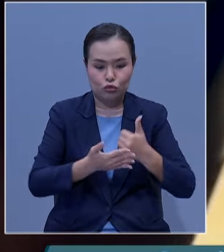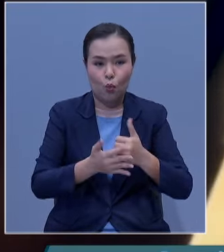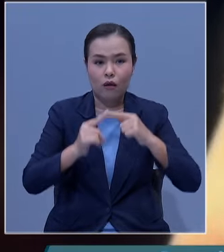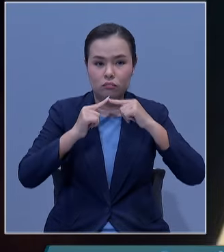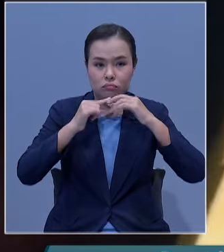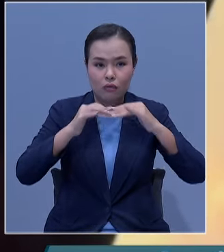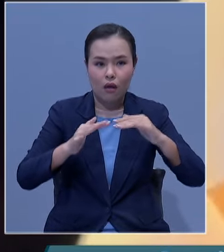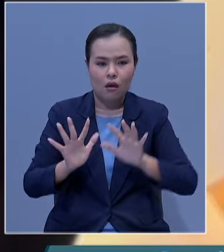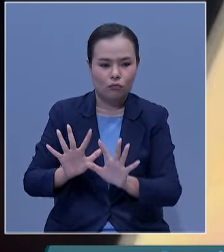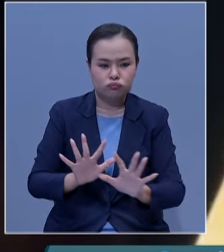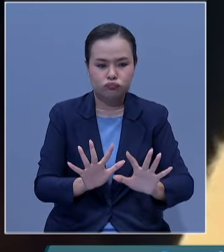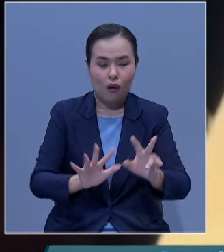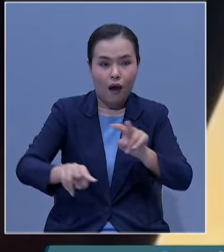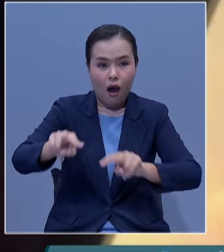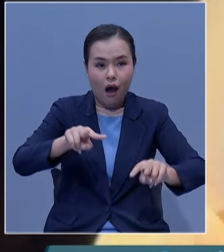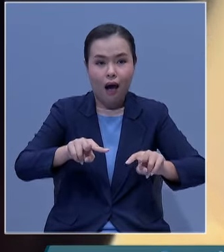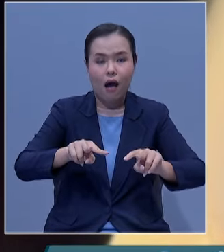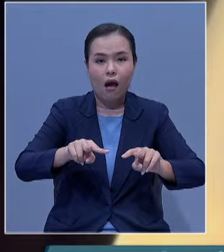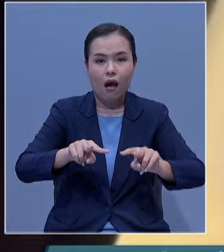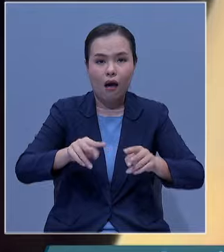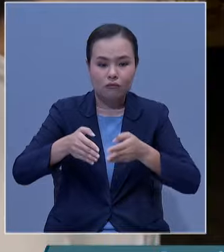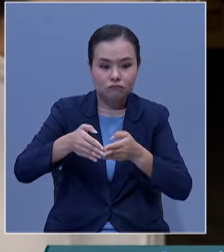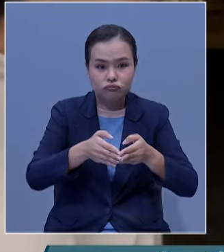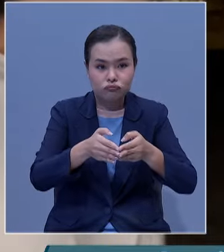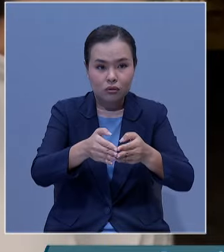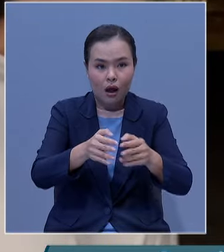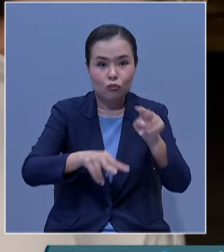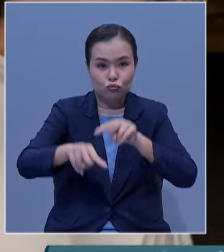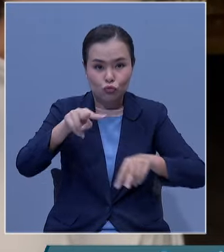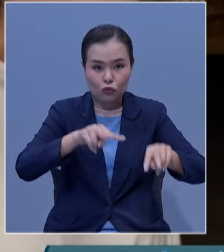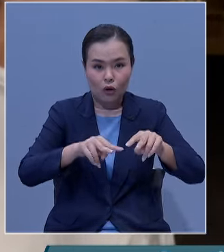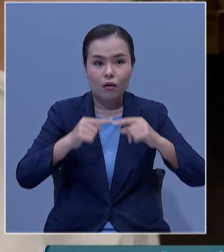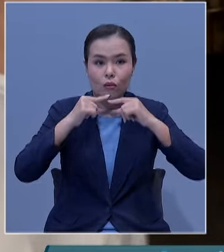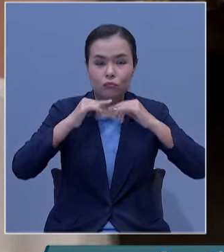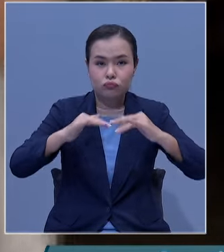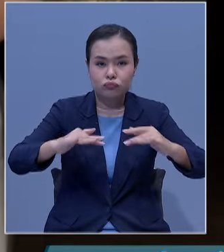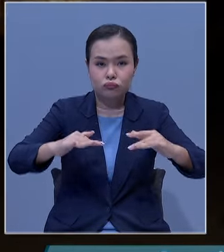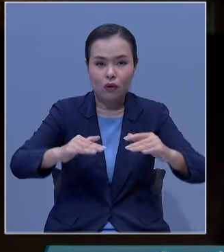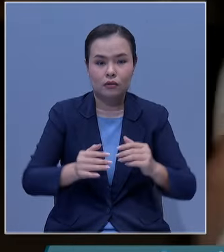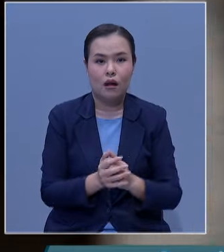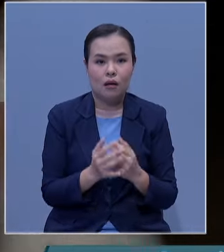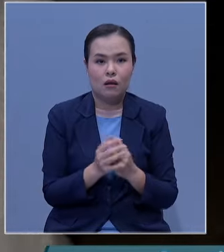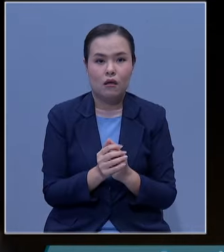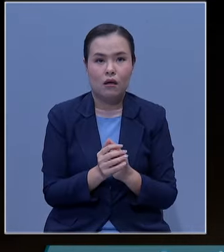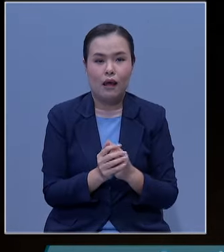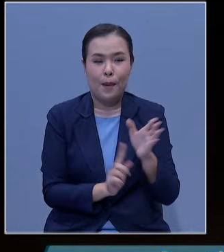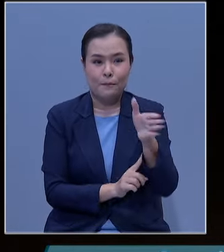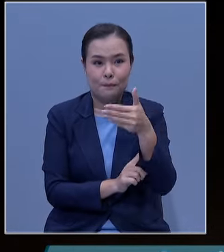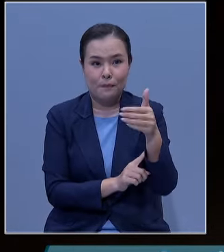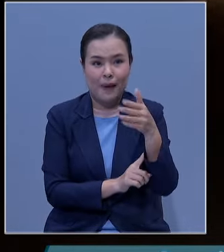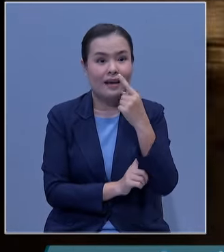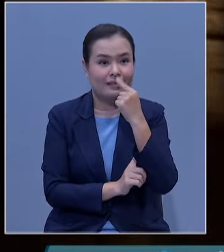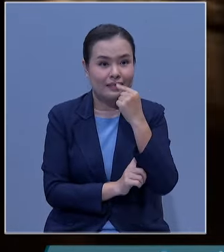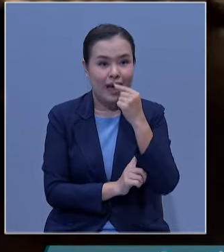ลแล้วก็เดินเท้าลาดตระเวนบริเวณชายฝั่งจากการตรวจสอบพบว่าตลอดทั้งแนวชายหาดนะครับมีการปักธงแดง